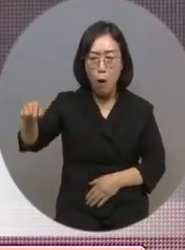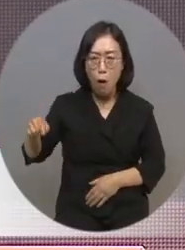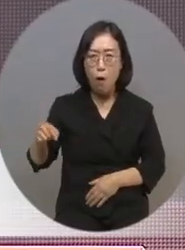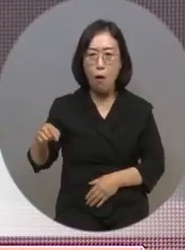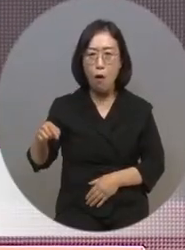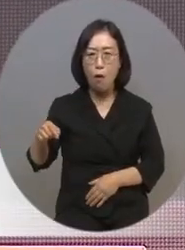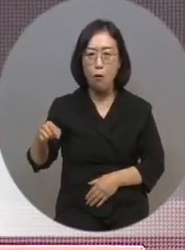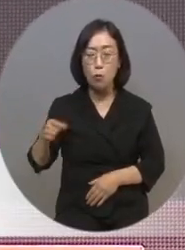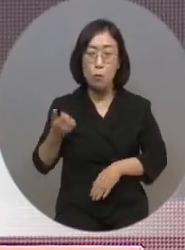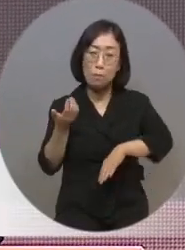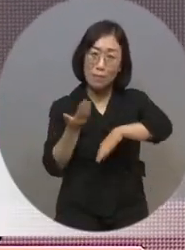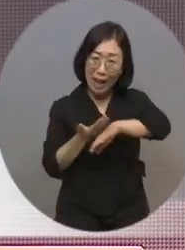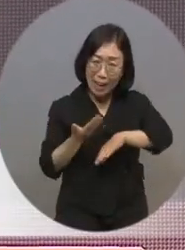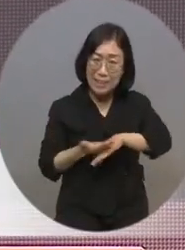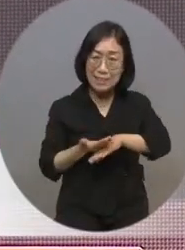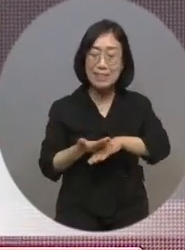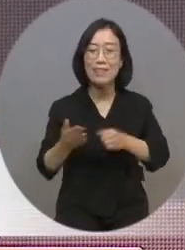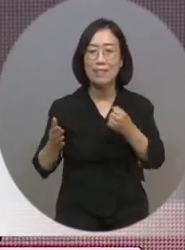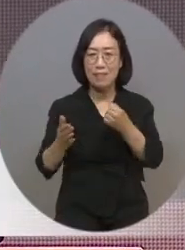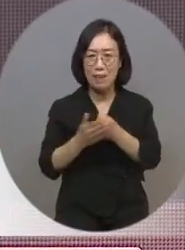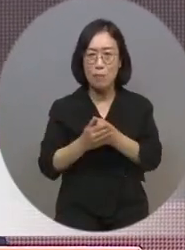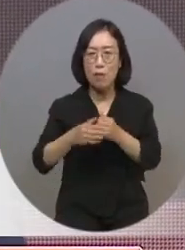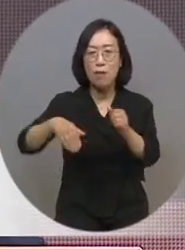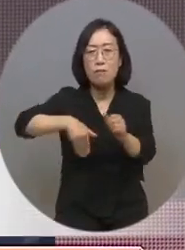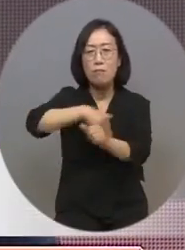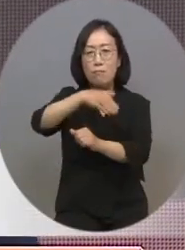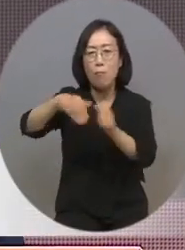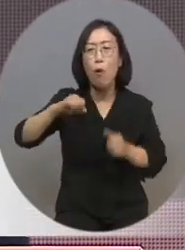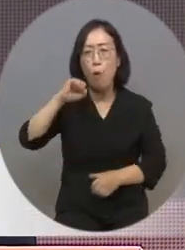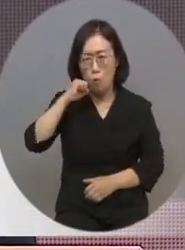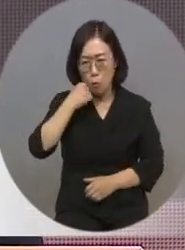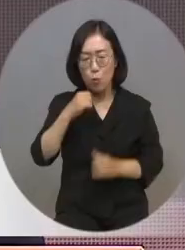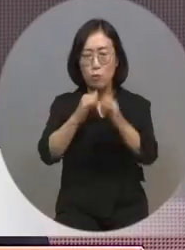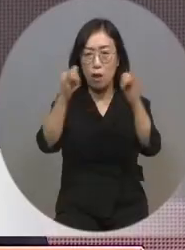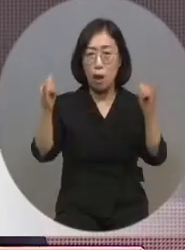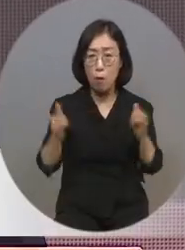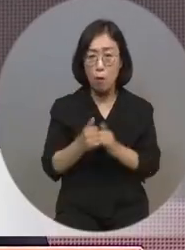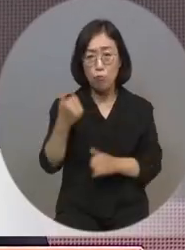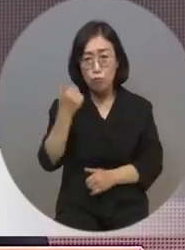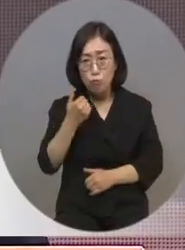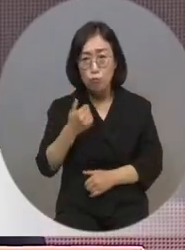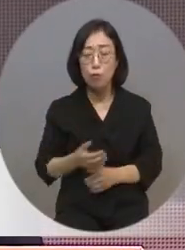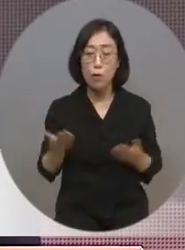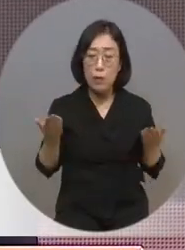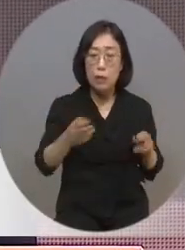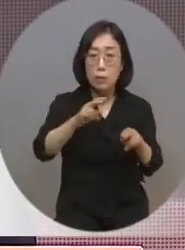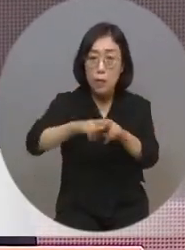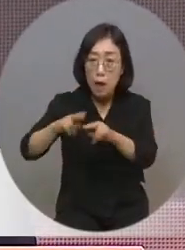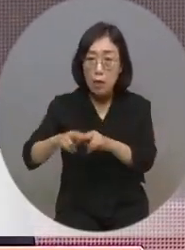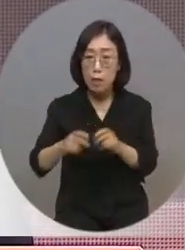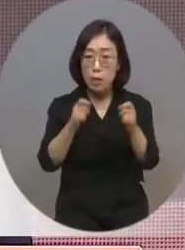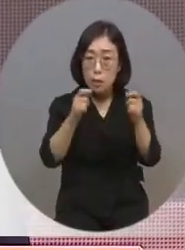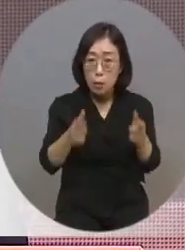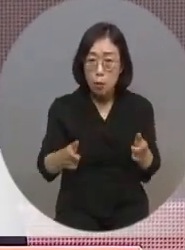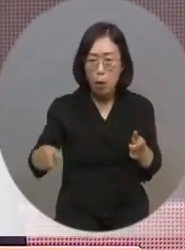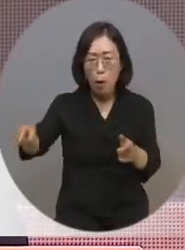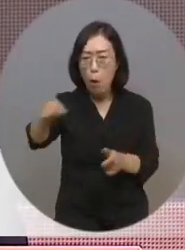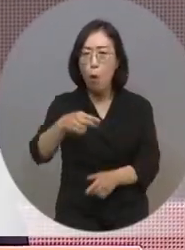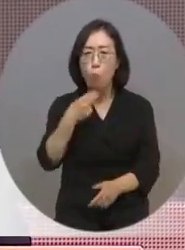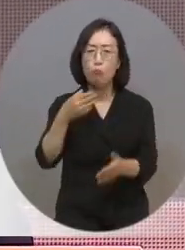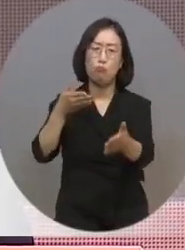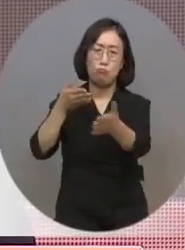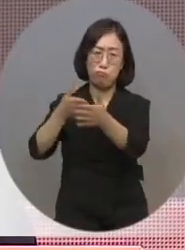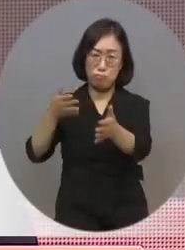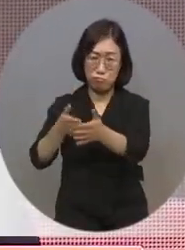조금 어려움을 겪고 있고 사회에 있어서의 누구에게나 주어지는 여러 가지 기회가 주어지지 않는 여러